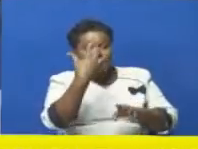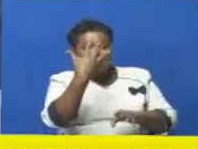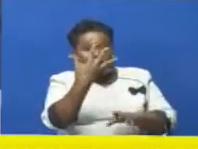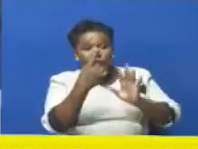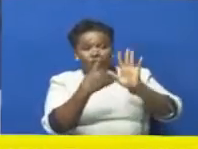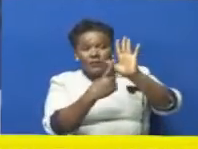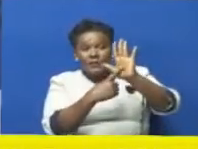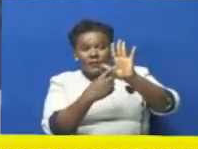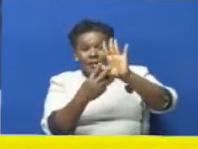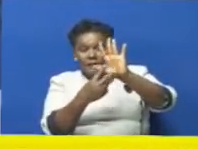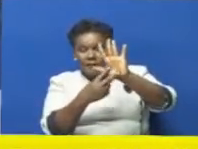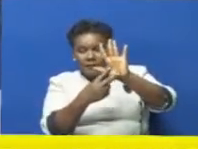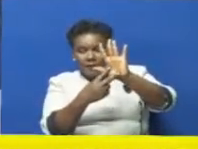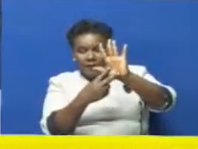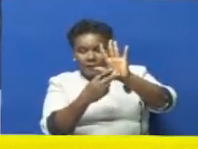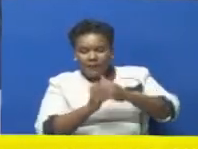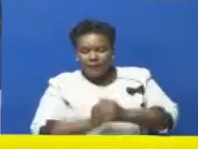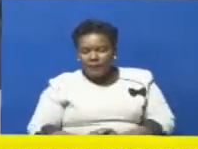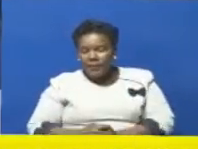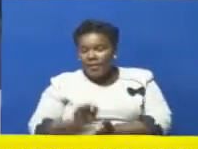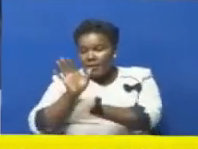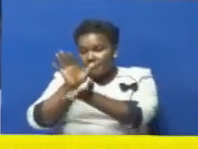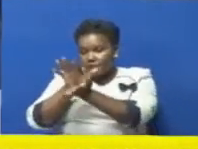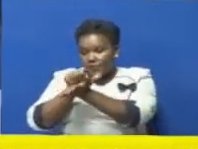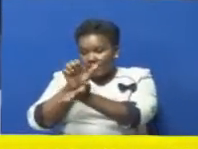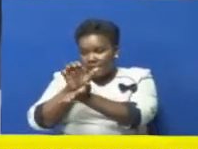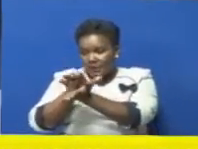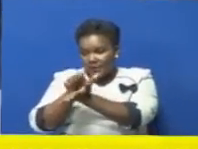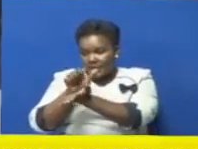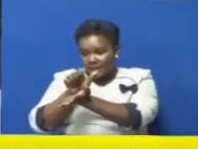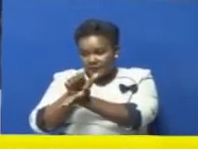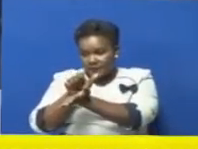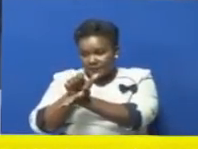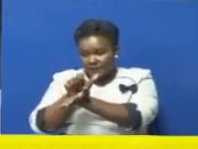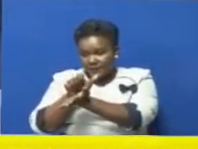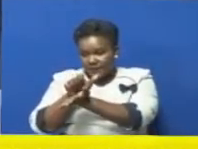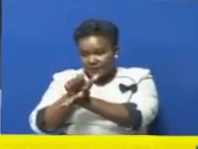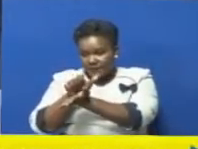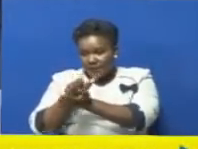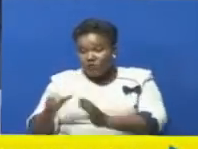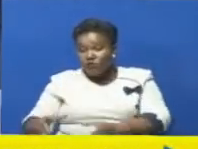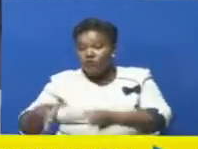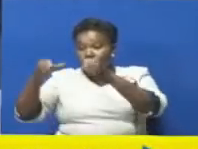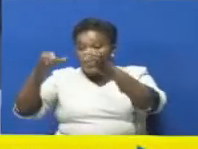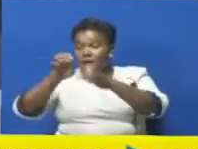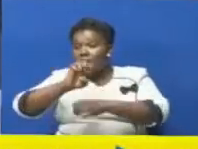31,567. Mchele ni gunia